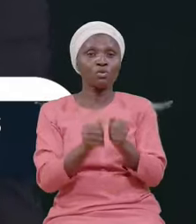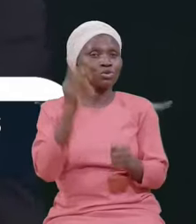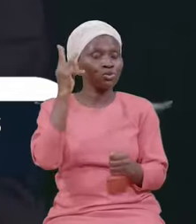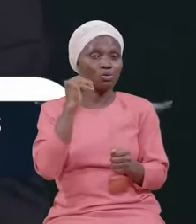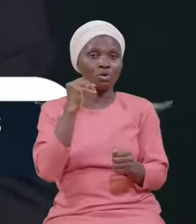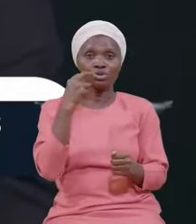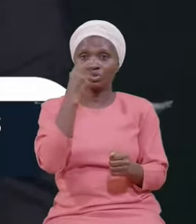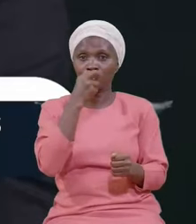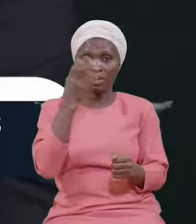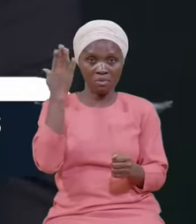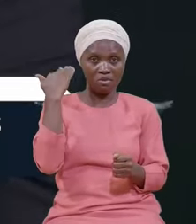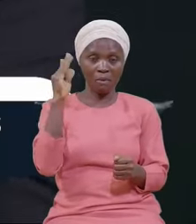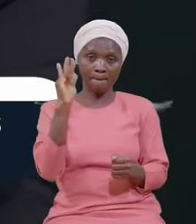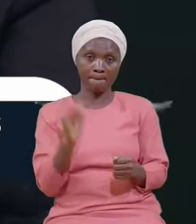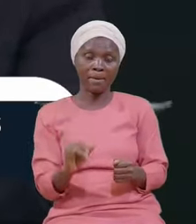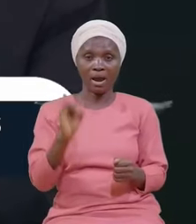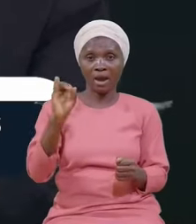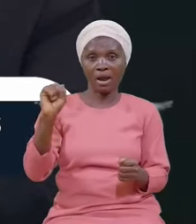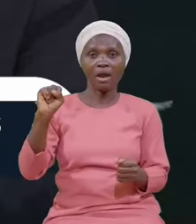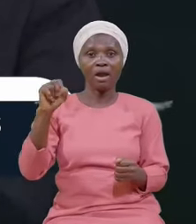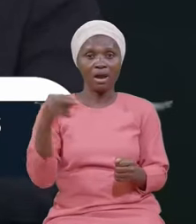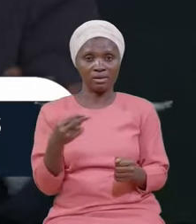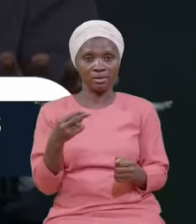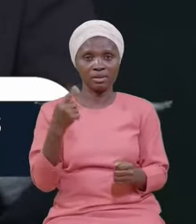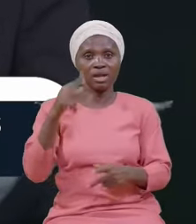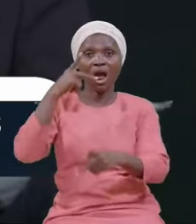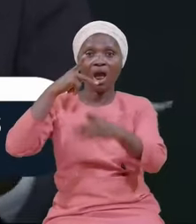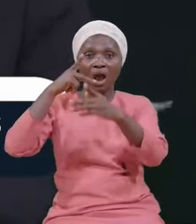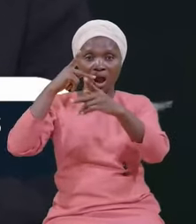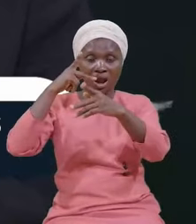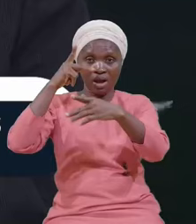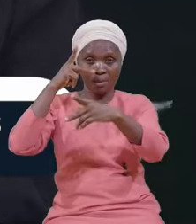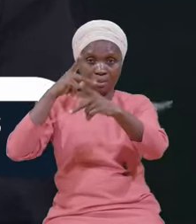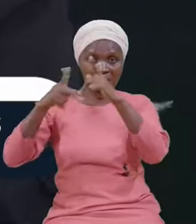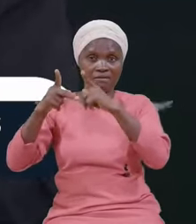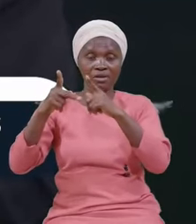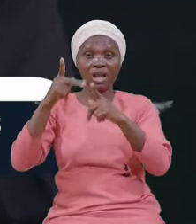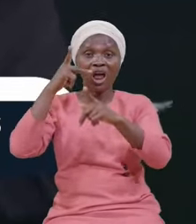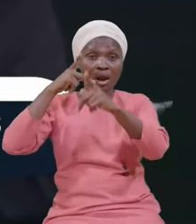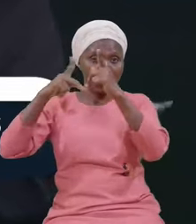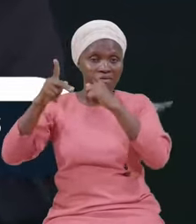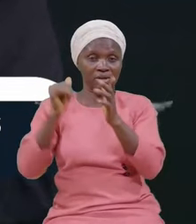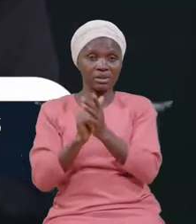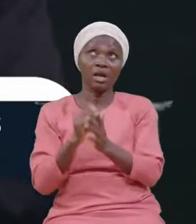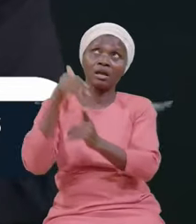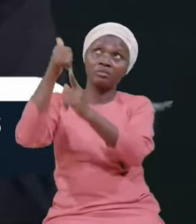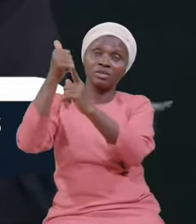prophète. Il a pris nos infirmités et s'est chargé de